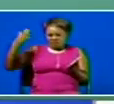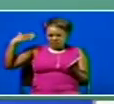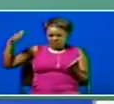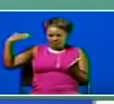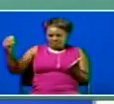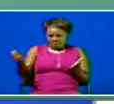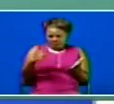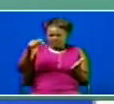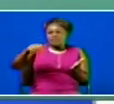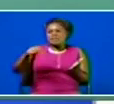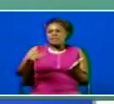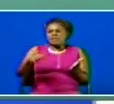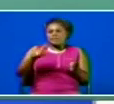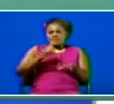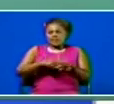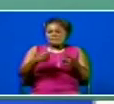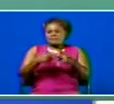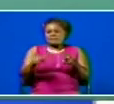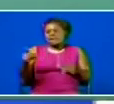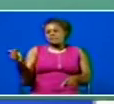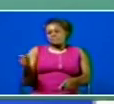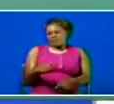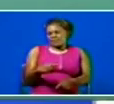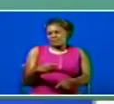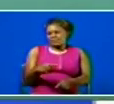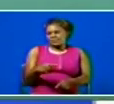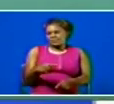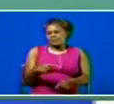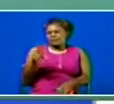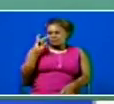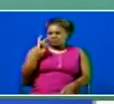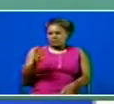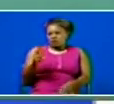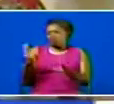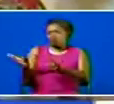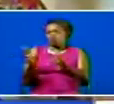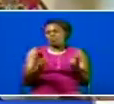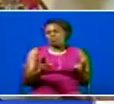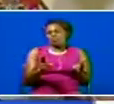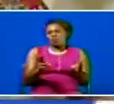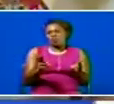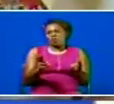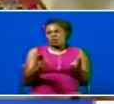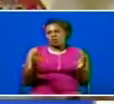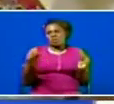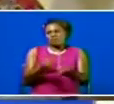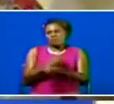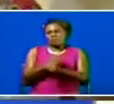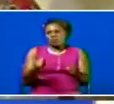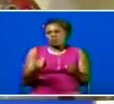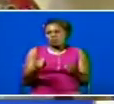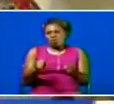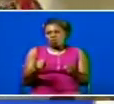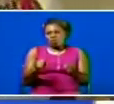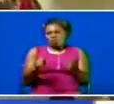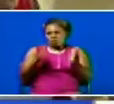this month, in the beginning of this month. So we have seen it is a trend. Kuna mtu anaweza kuachiwa